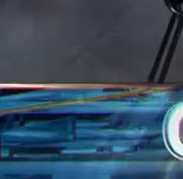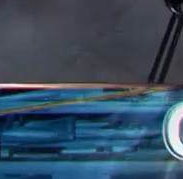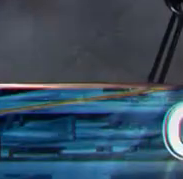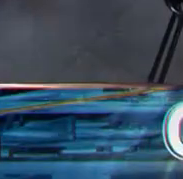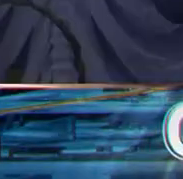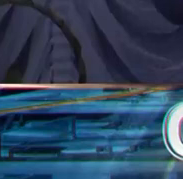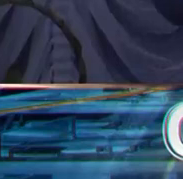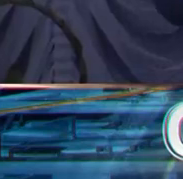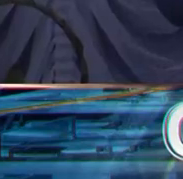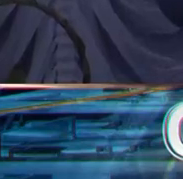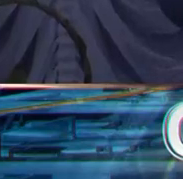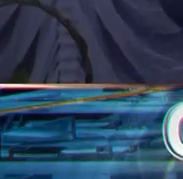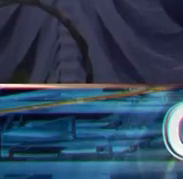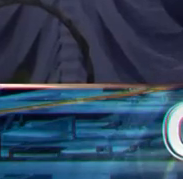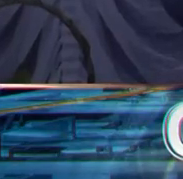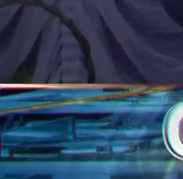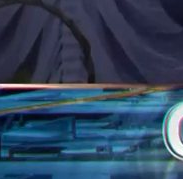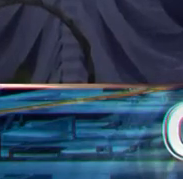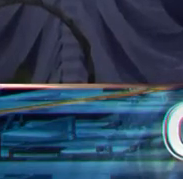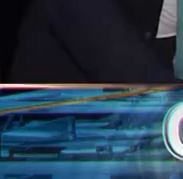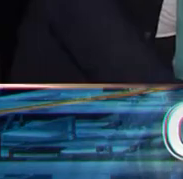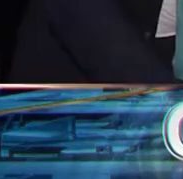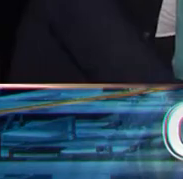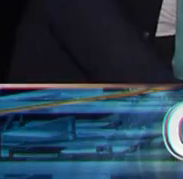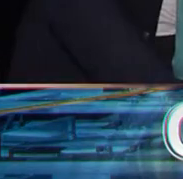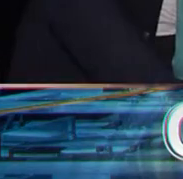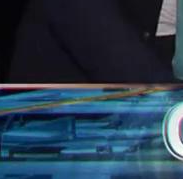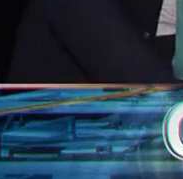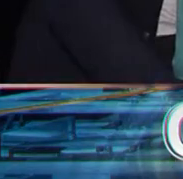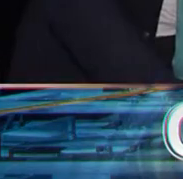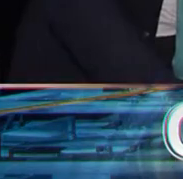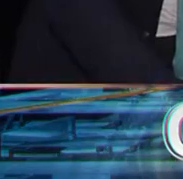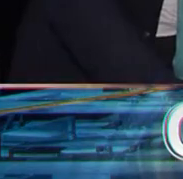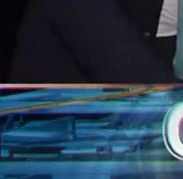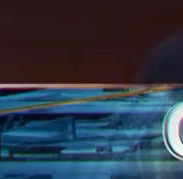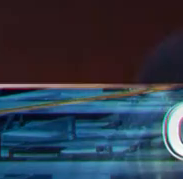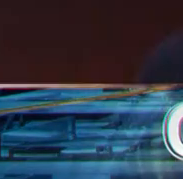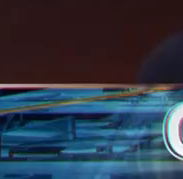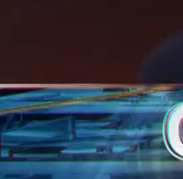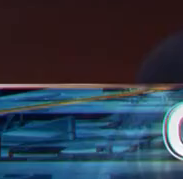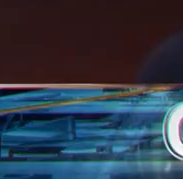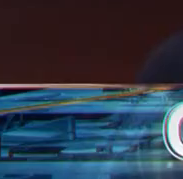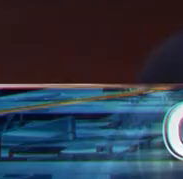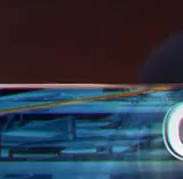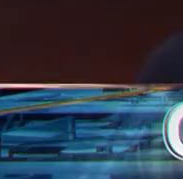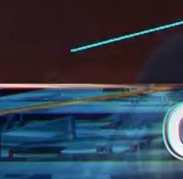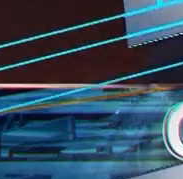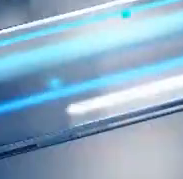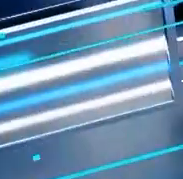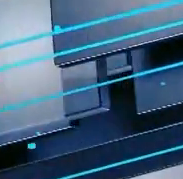Умники и умницы. В области идут отборочные игры IQ до да, а победителя ждет сертификат на 900 тысяч тенге.